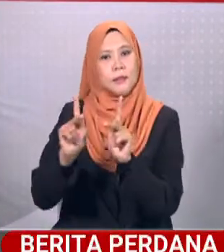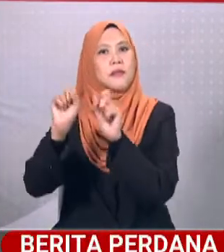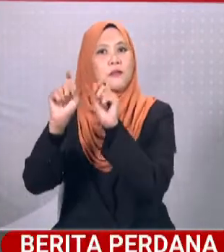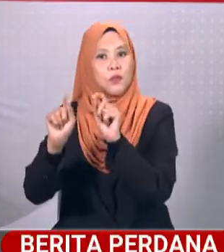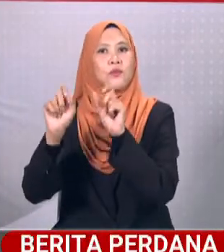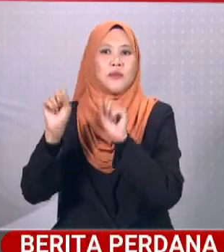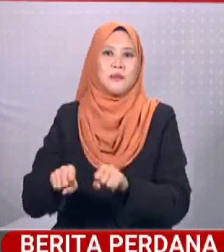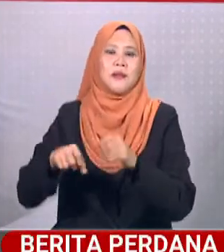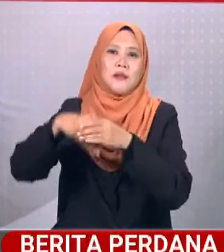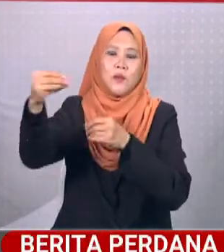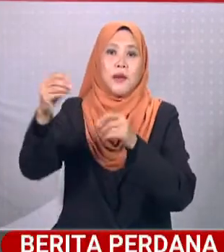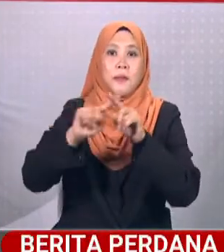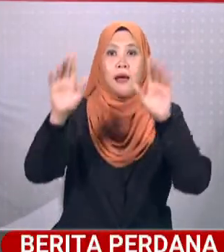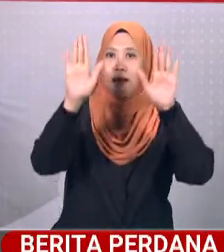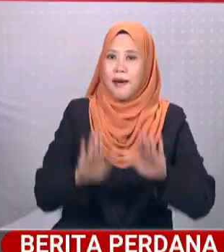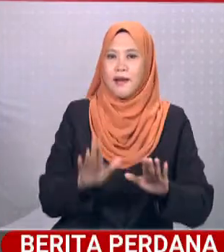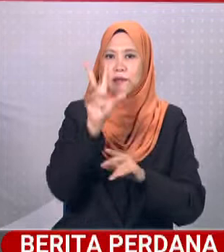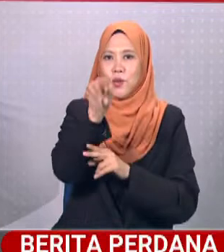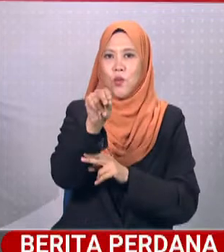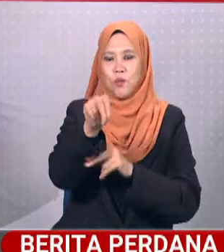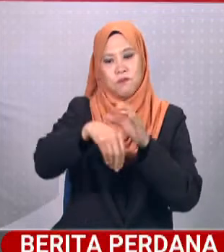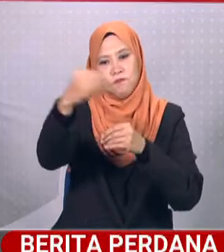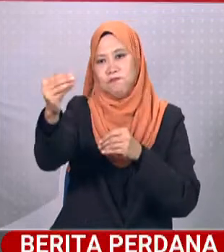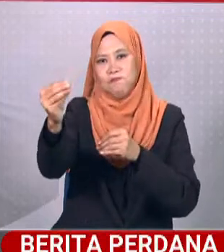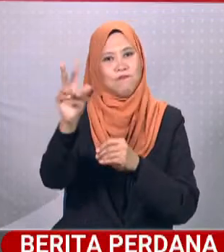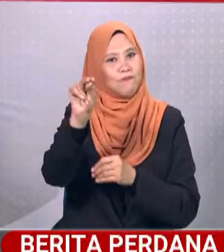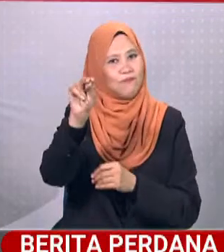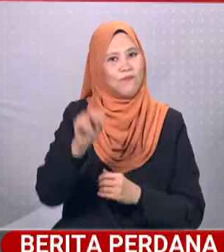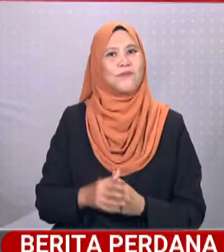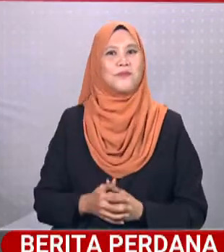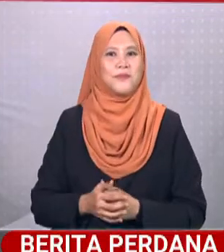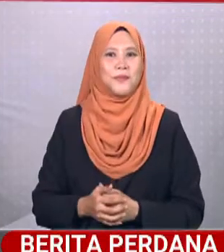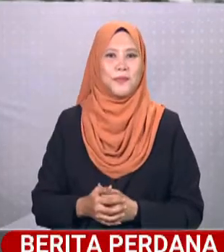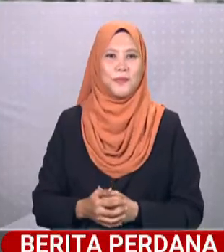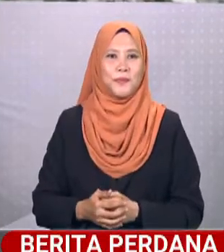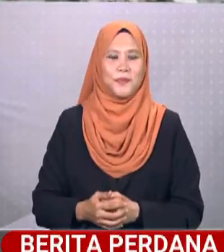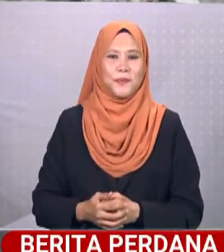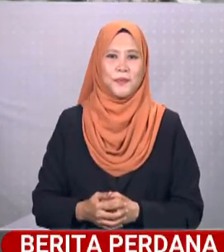Sabtu. Namun, pada Ahad, tiada sesiapa dibenarkan keluar.